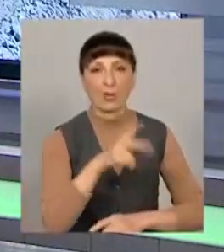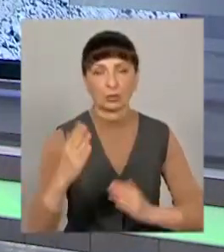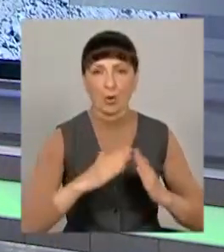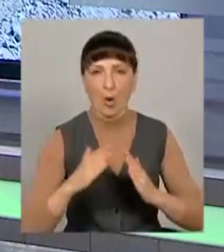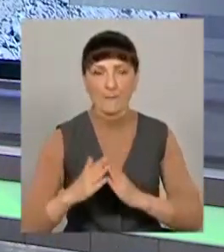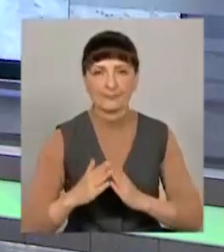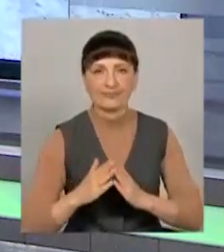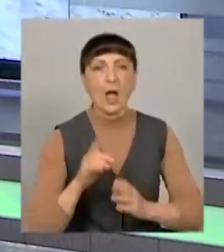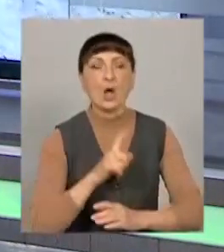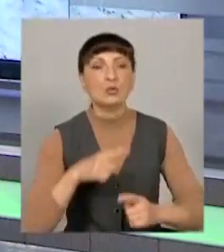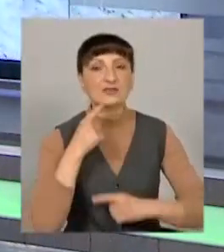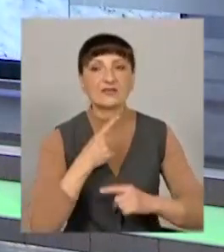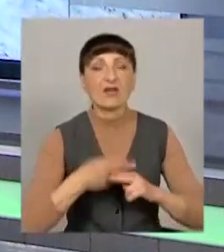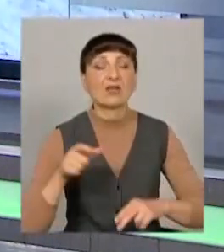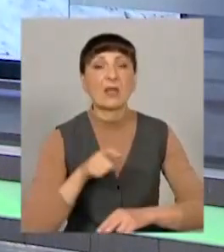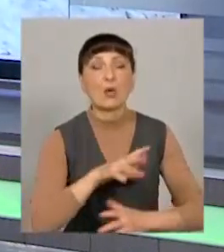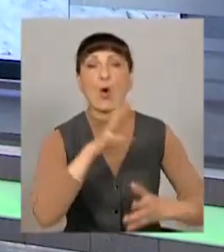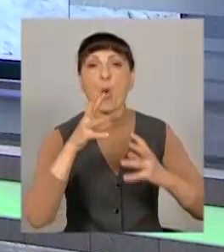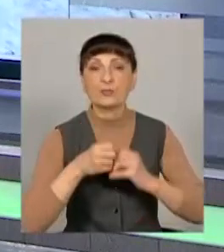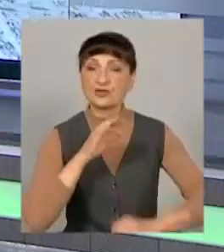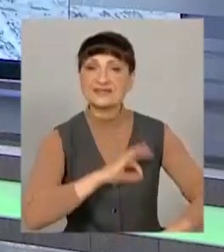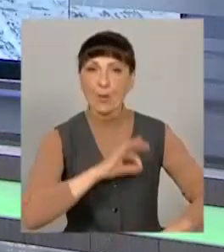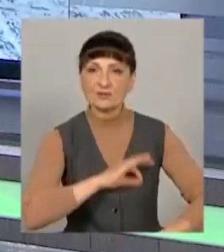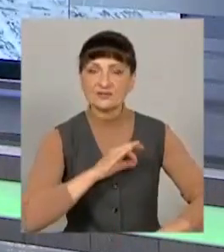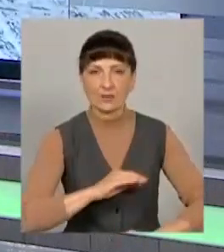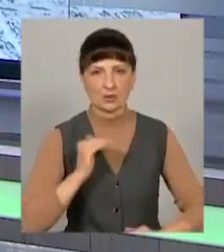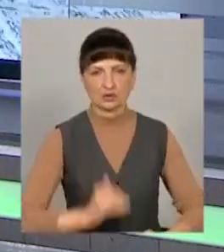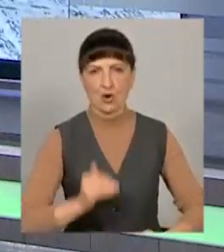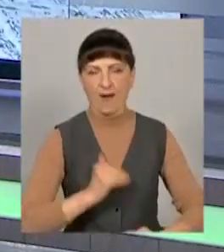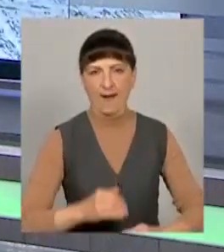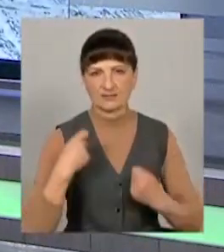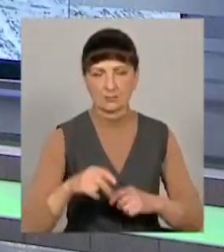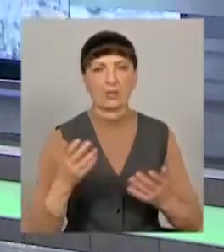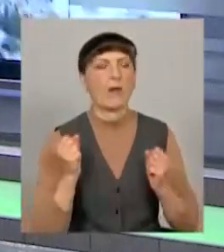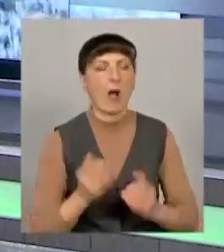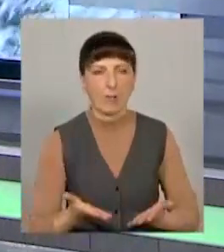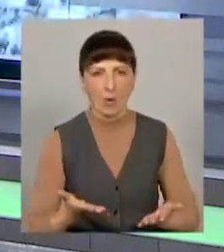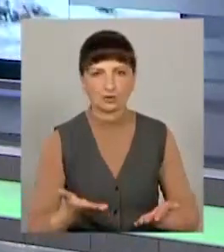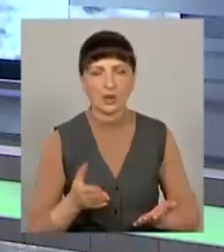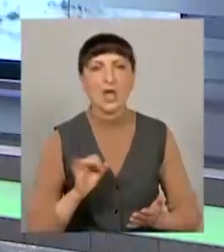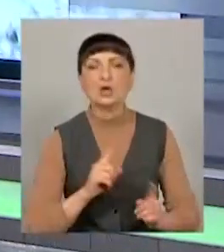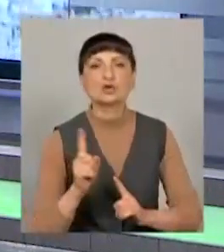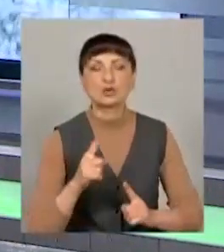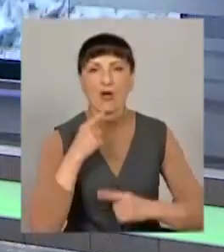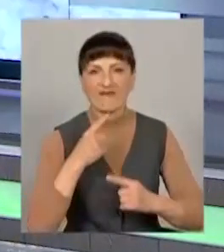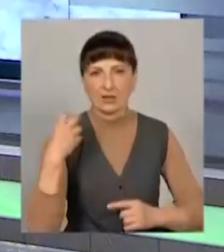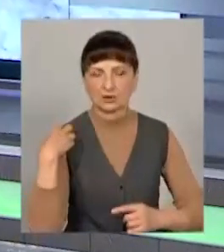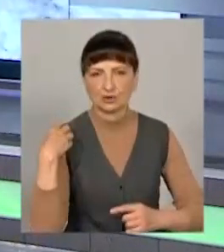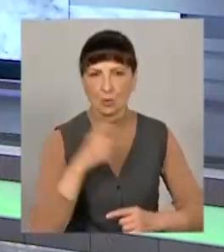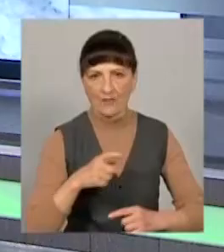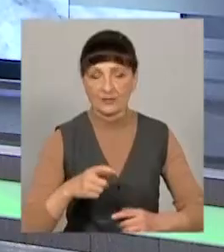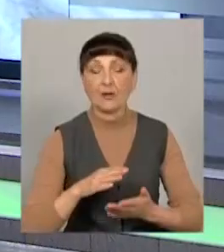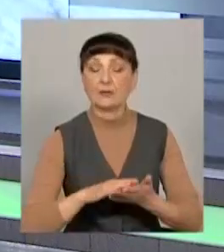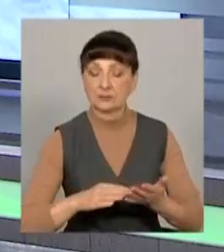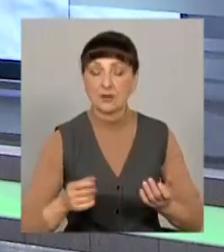домам. Люди говорят, что эта дорога общего пользования оказалась в частных руках. Как такое возможно и что говорят чиновники, узнаем